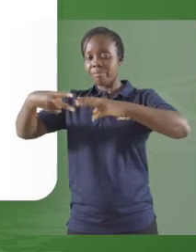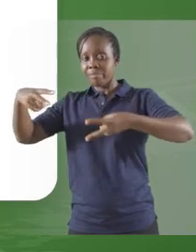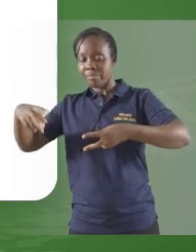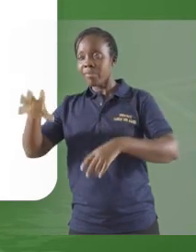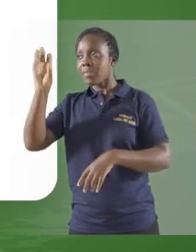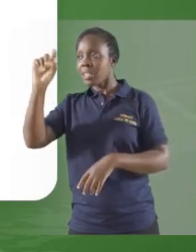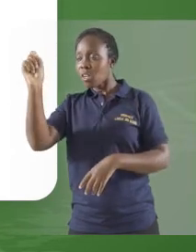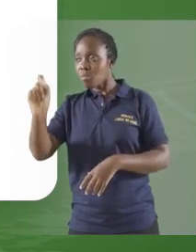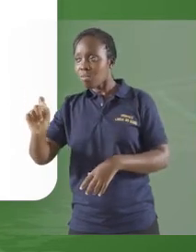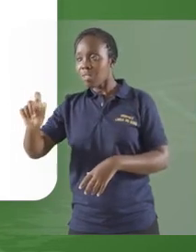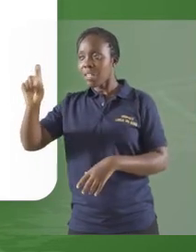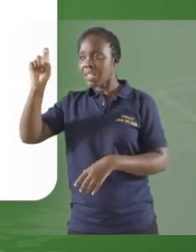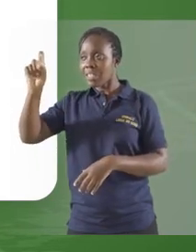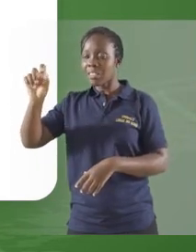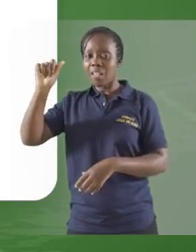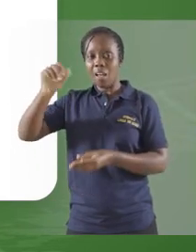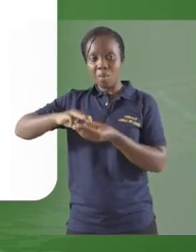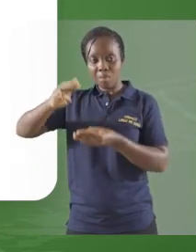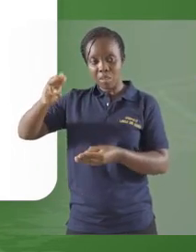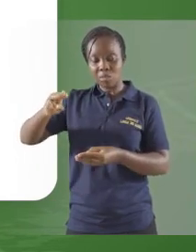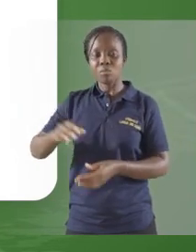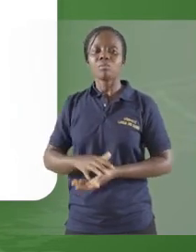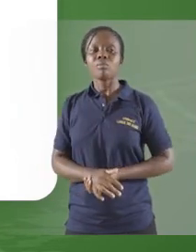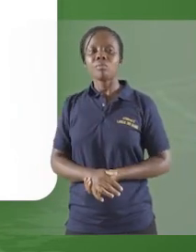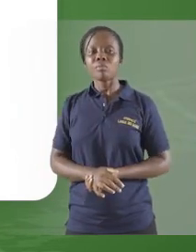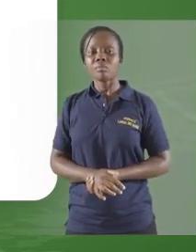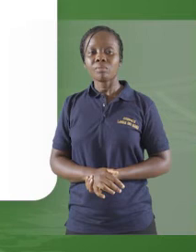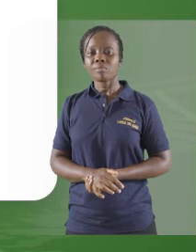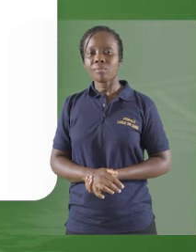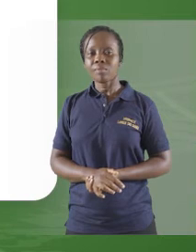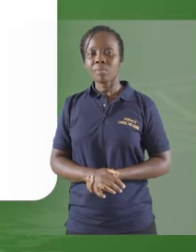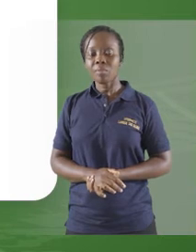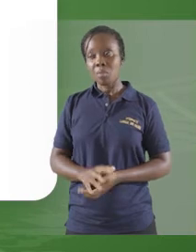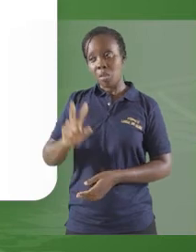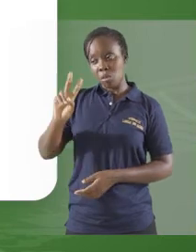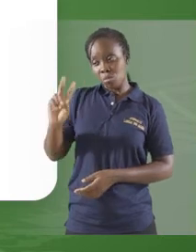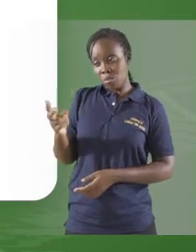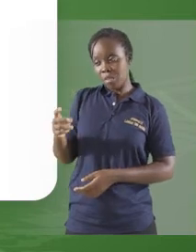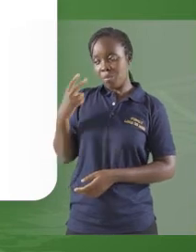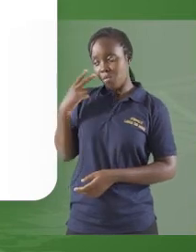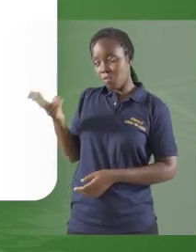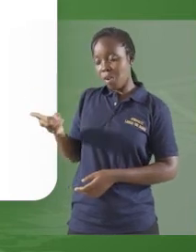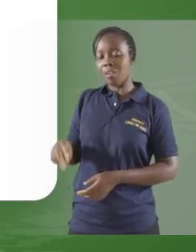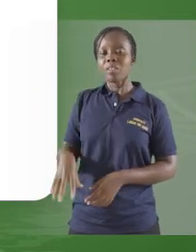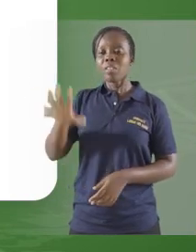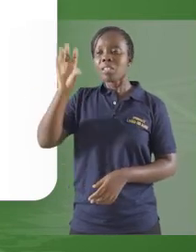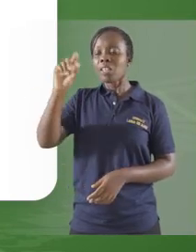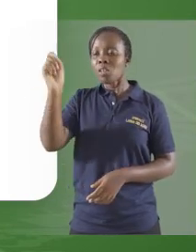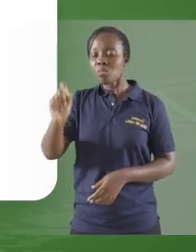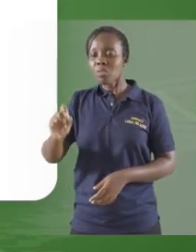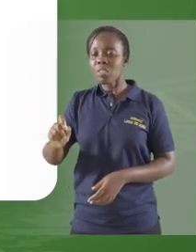50% X grand A pour le premier gamète et 50%